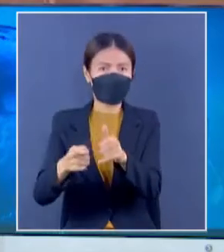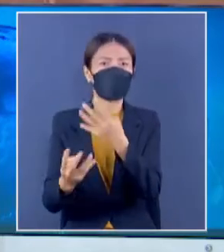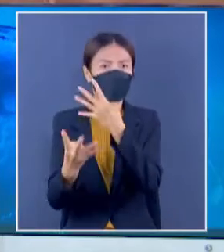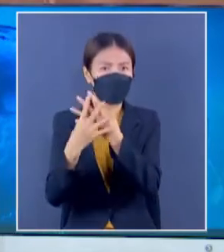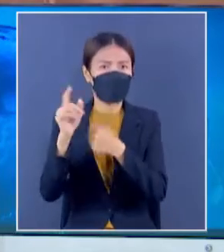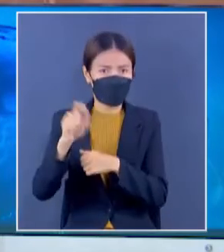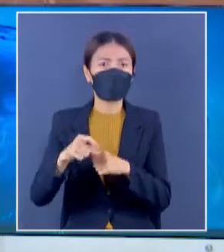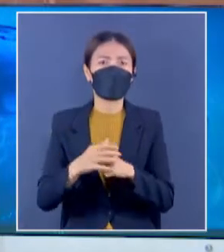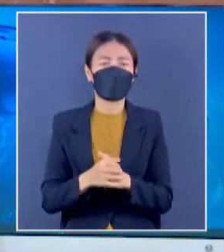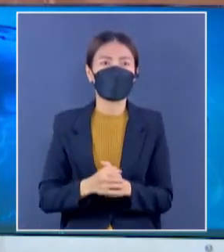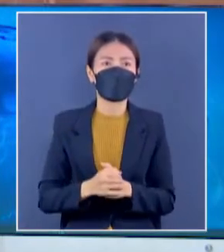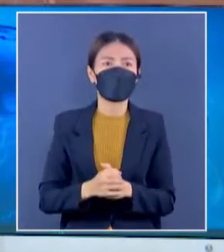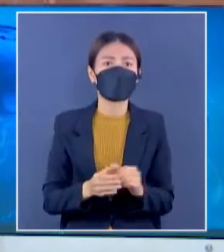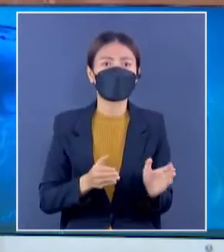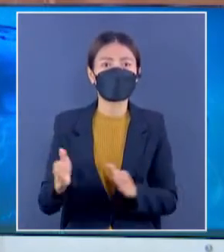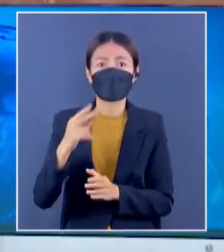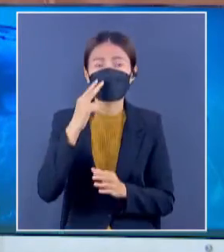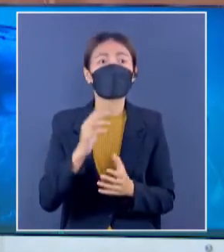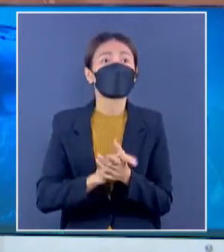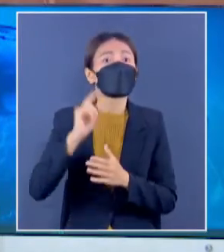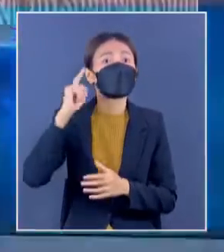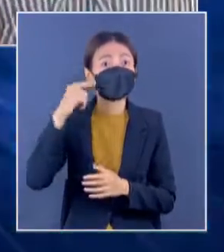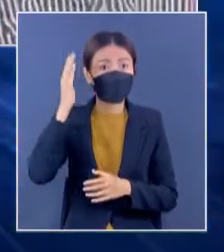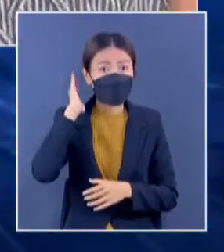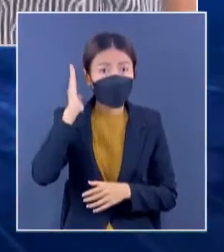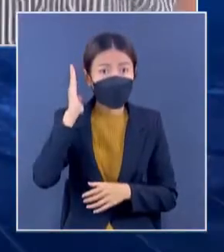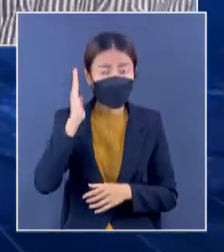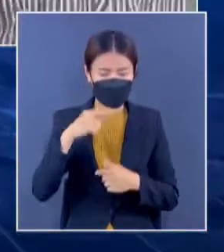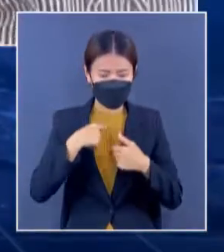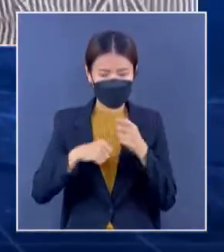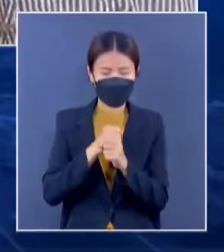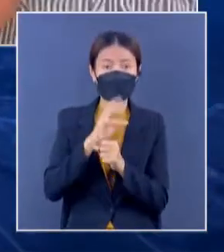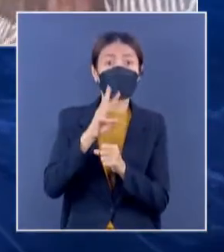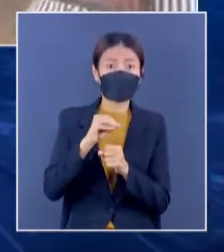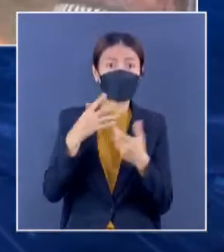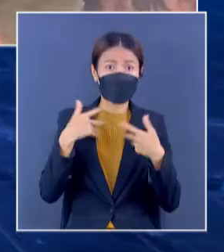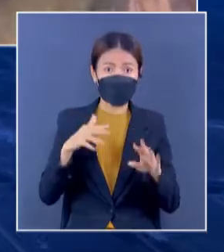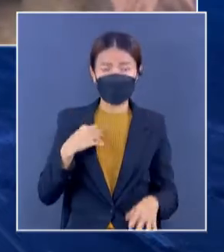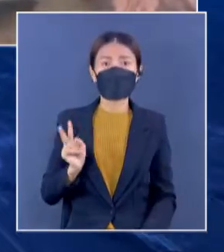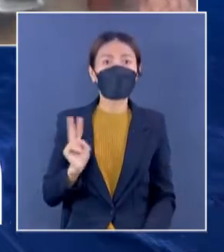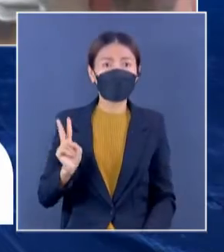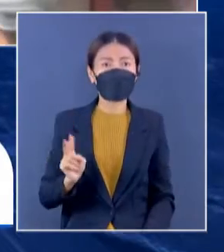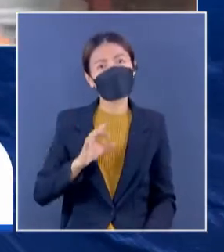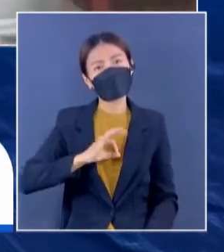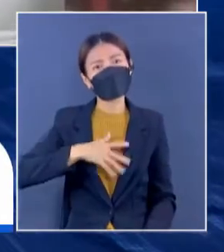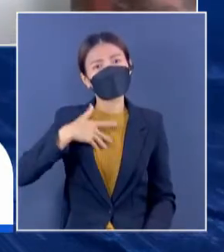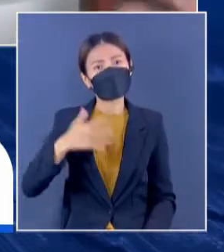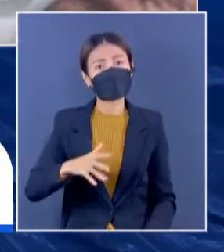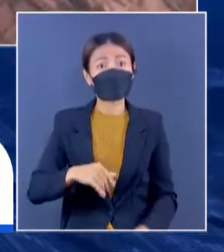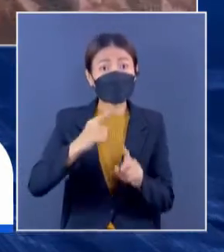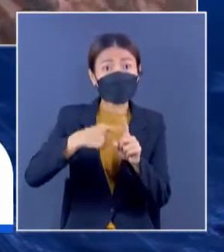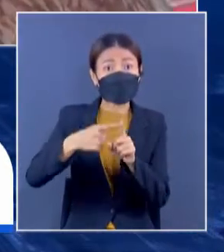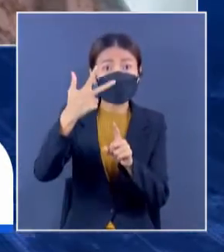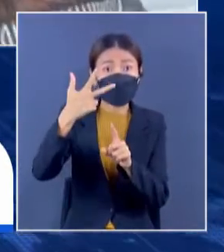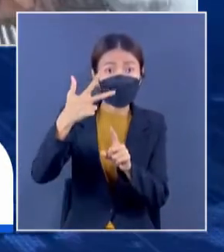ขยับมาดูเรื่องนี้ค่ะเป็น2สามีภรรยาวัยเกษียณเขาบอกท้อใจมาก3เดือนที่ผ่านมาโดนโจรงัดบ้